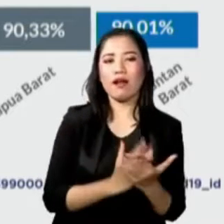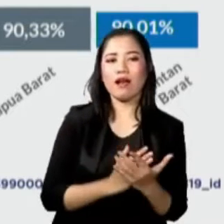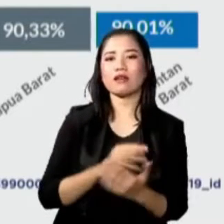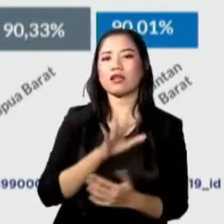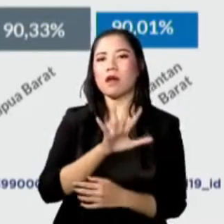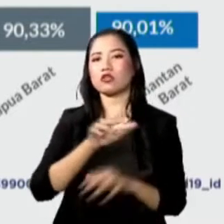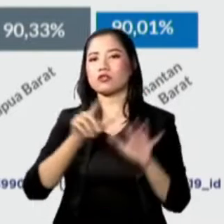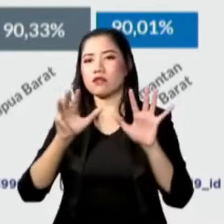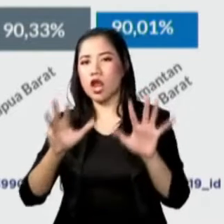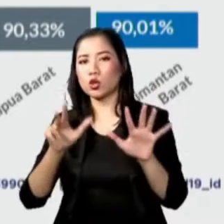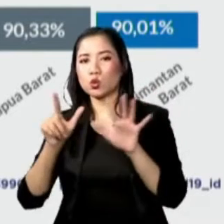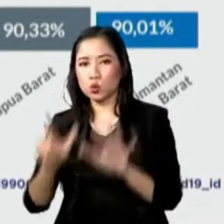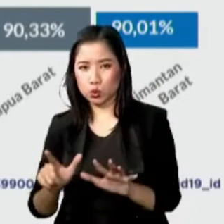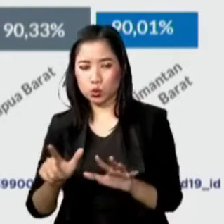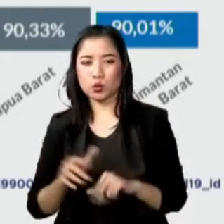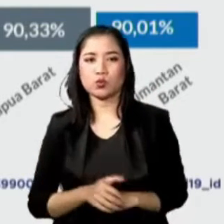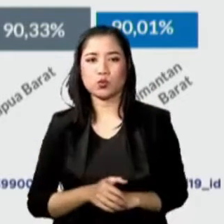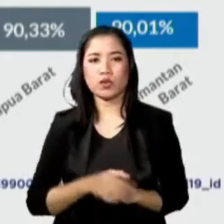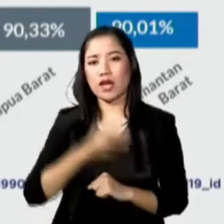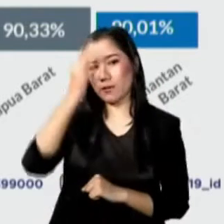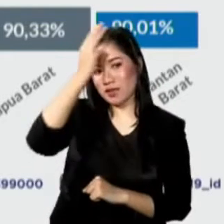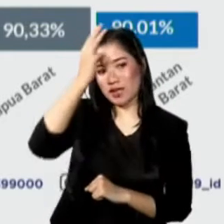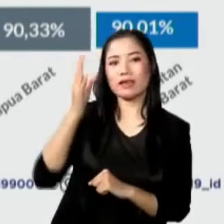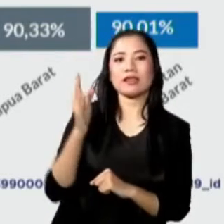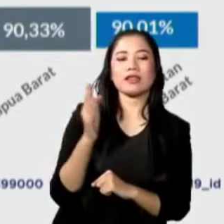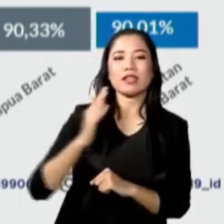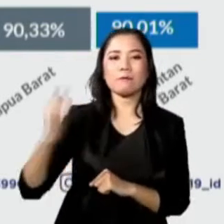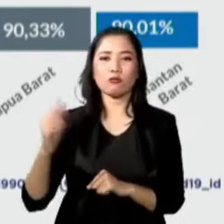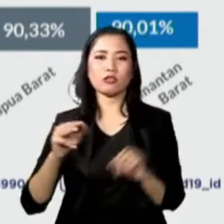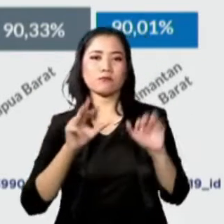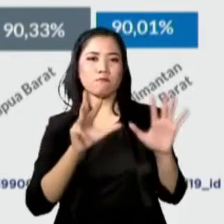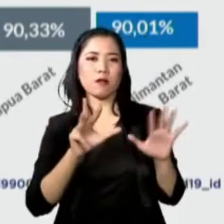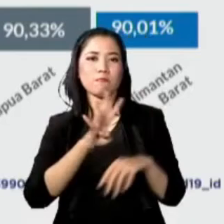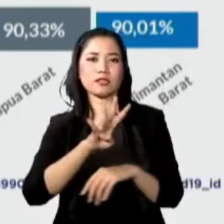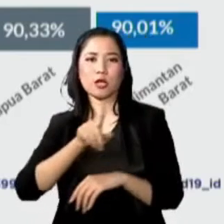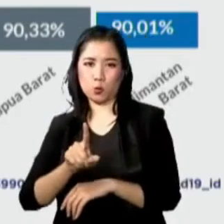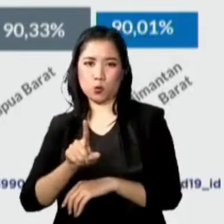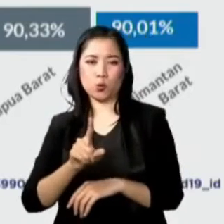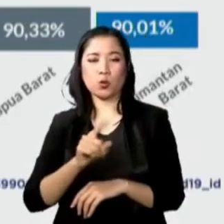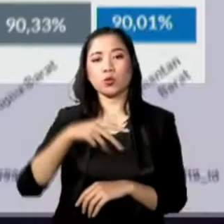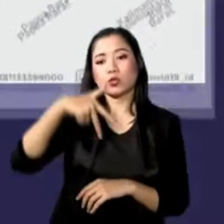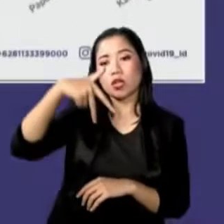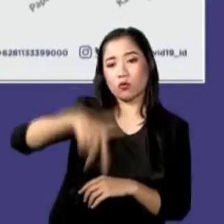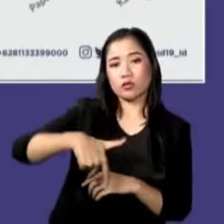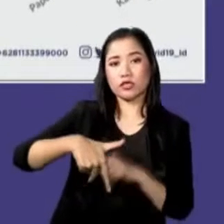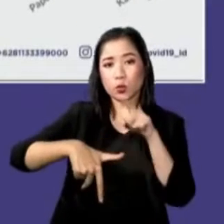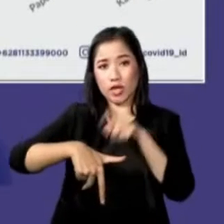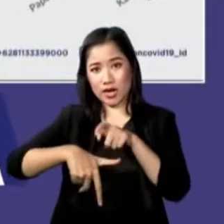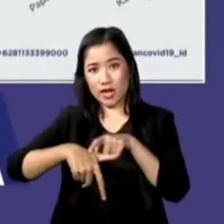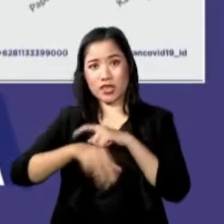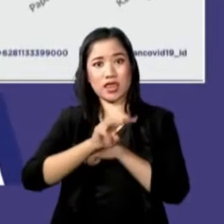597, Kalimantan Timur naik 491, dan Sulawesi Utara naik